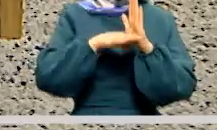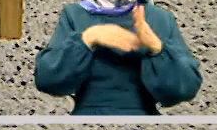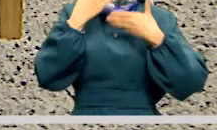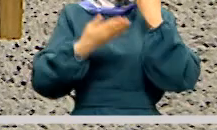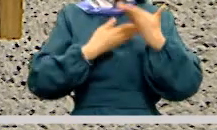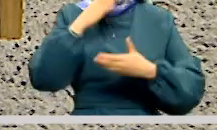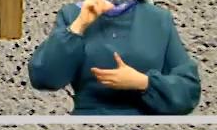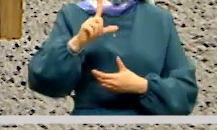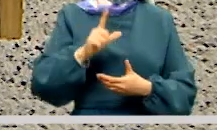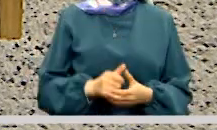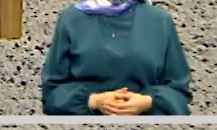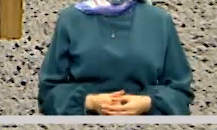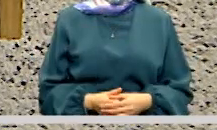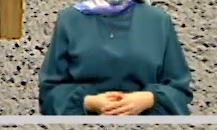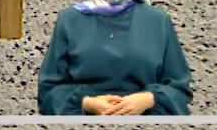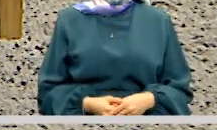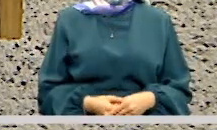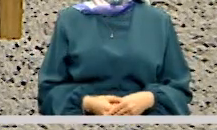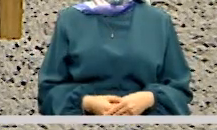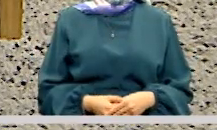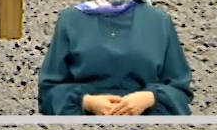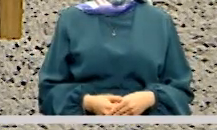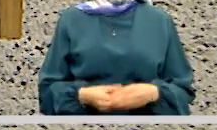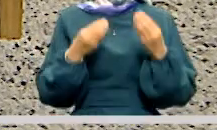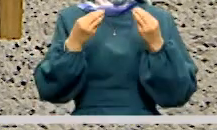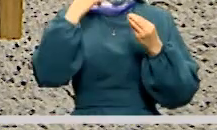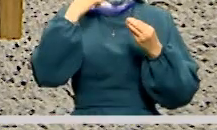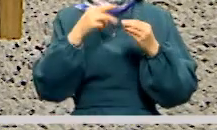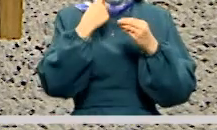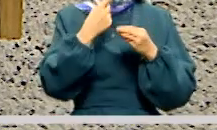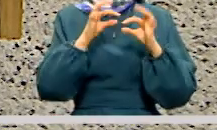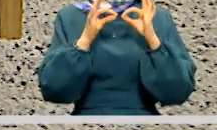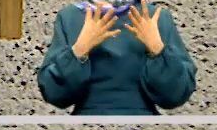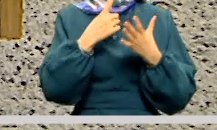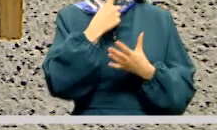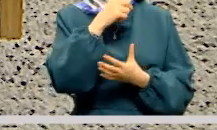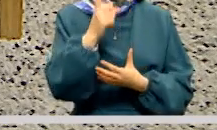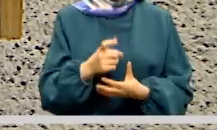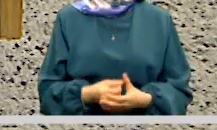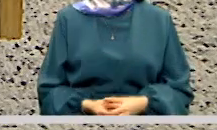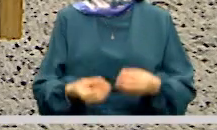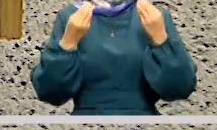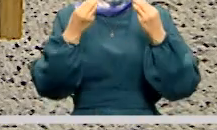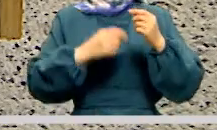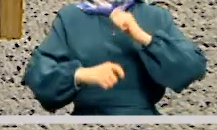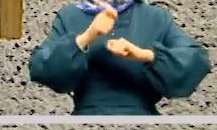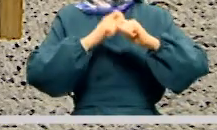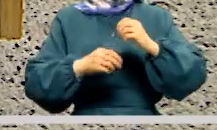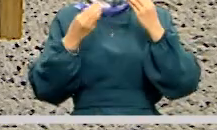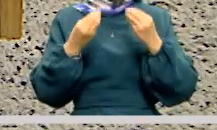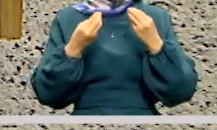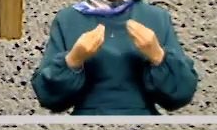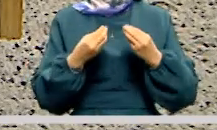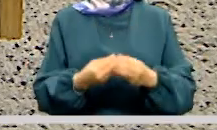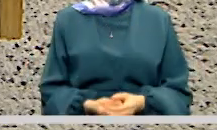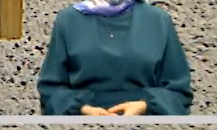Yani hüsn-ülten kasıt nedir şimdi iyi davranışlar Efendim güzel davranışlar